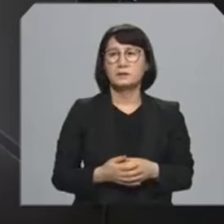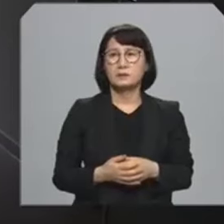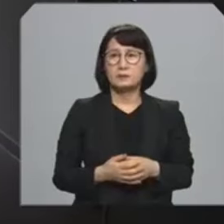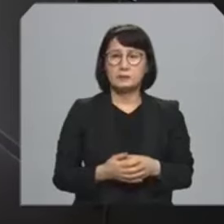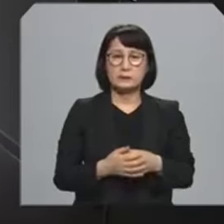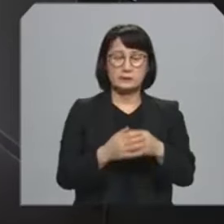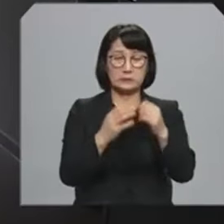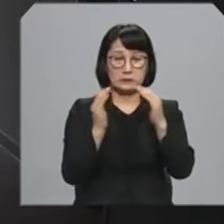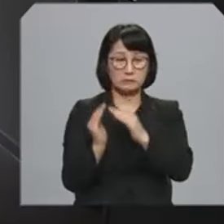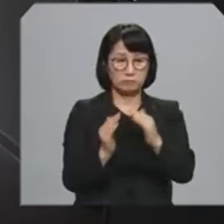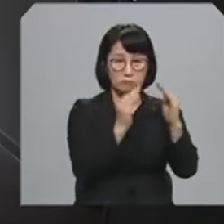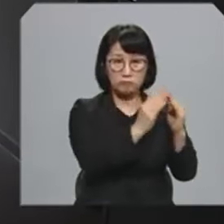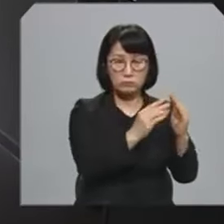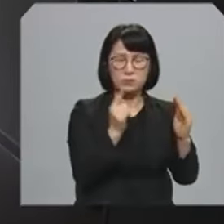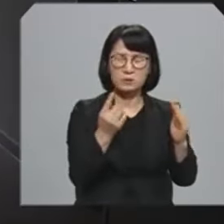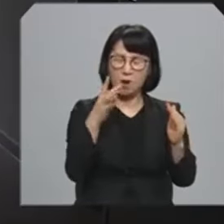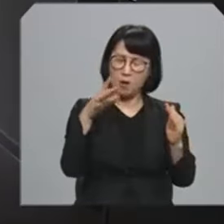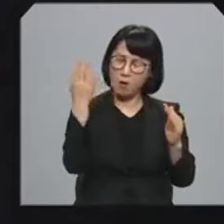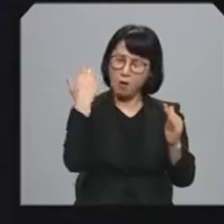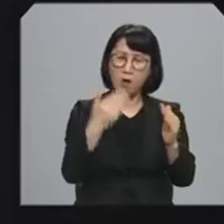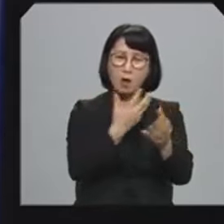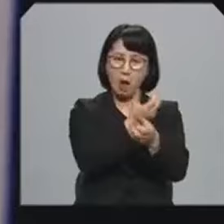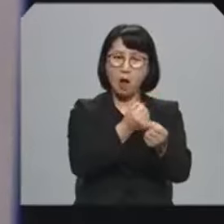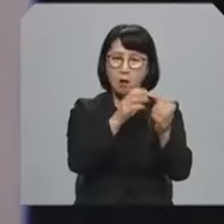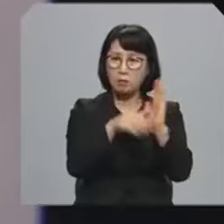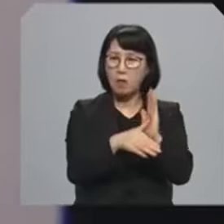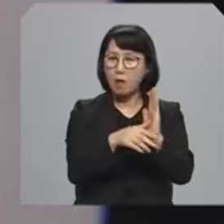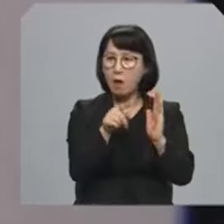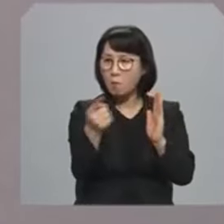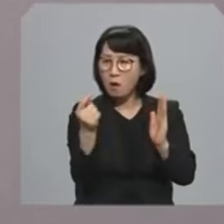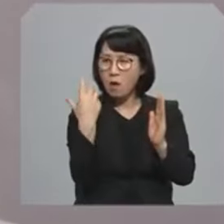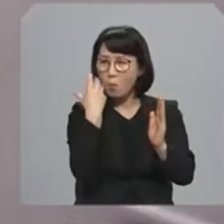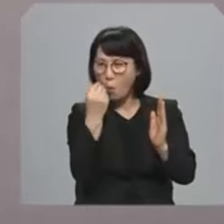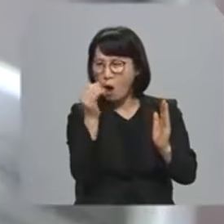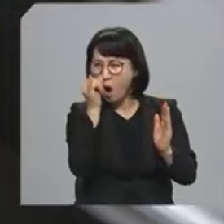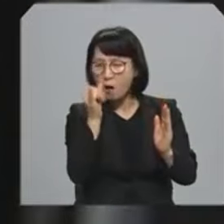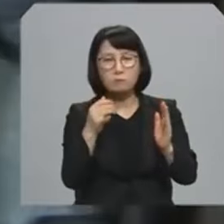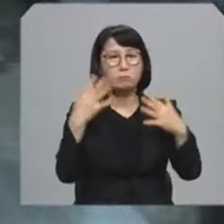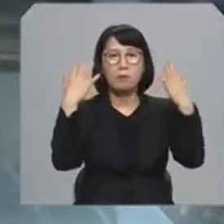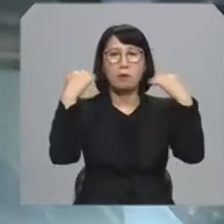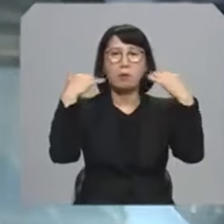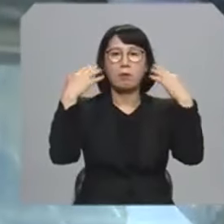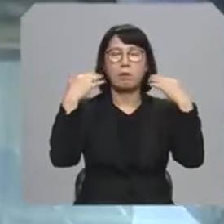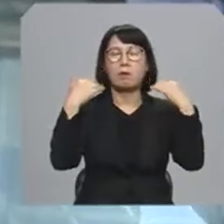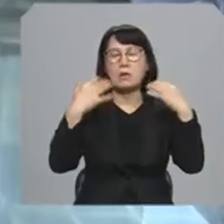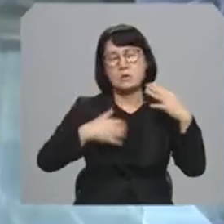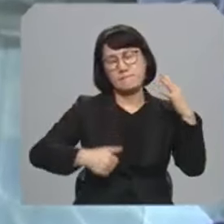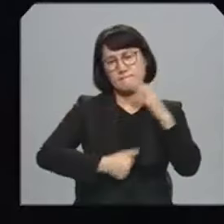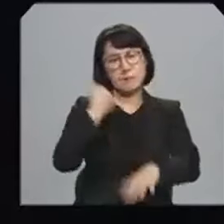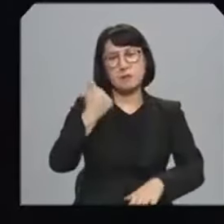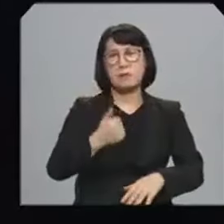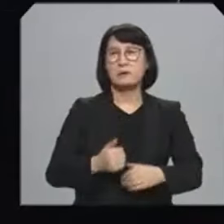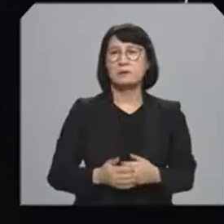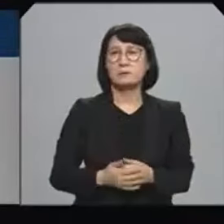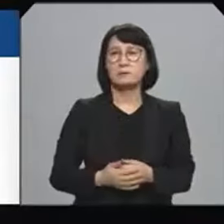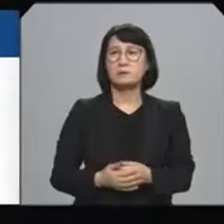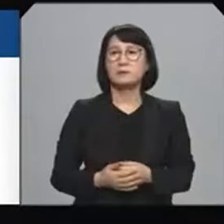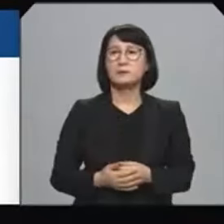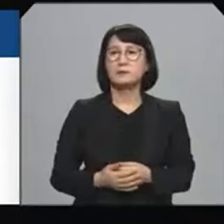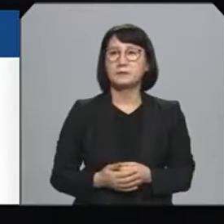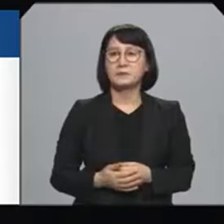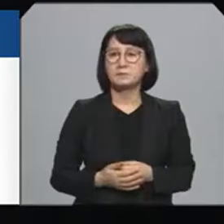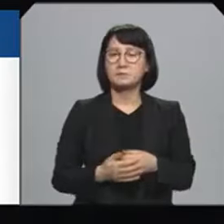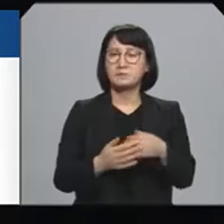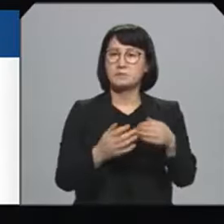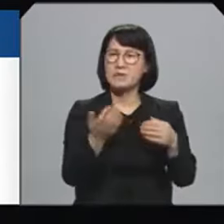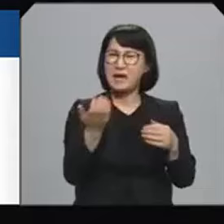입주자들은 분양 계약 당시 바로 앞에 모텔이 있다는 얘기는 듣지 못했다며 분통을 터뜨립니다. 사전 경고 2월 달에 와이프랑 같이 하는데